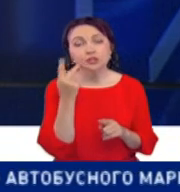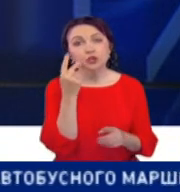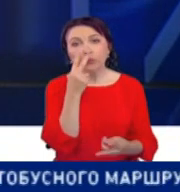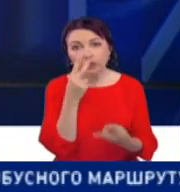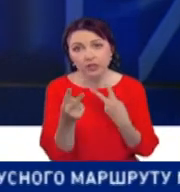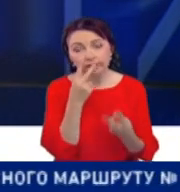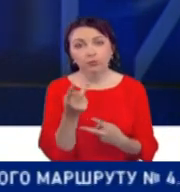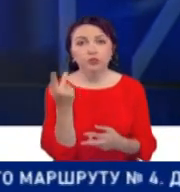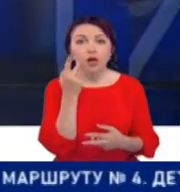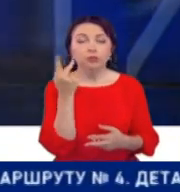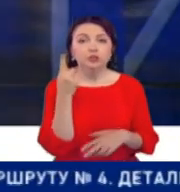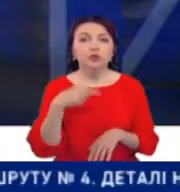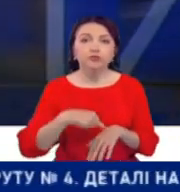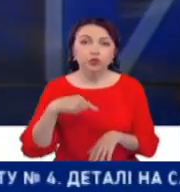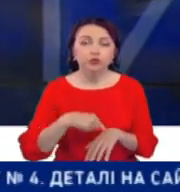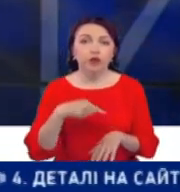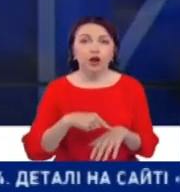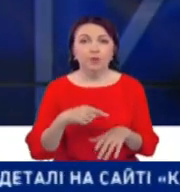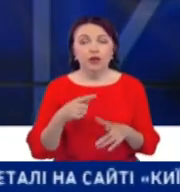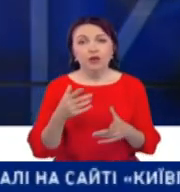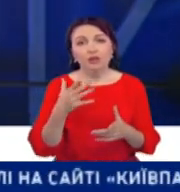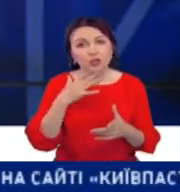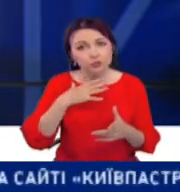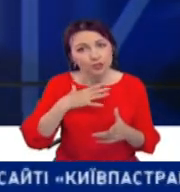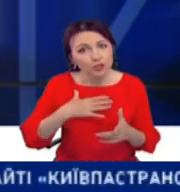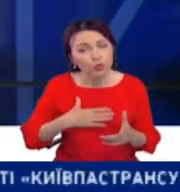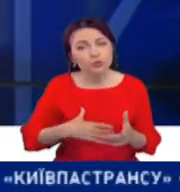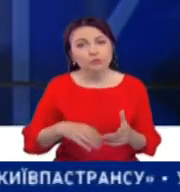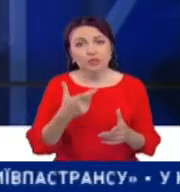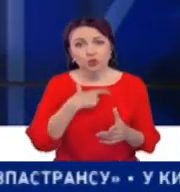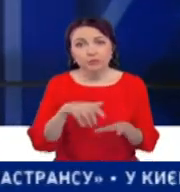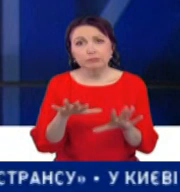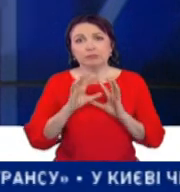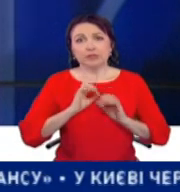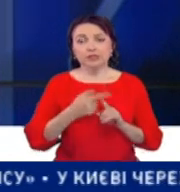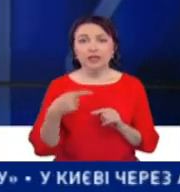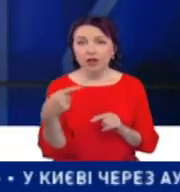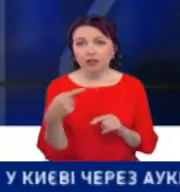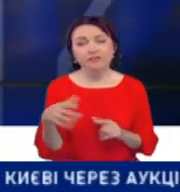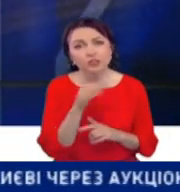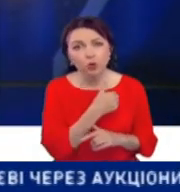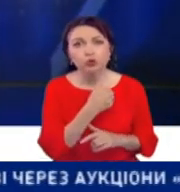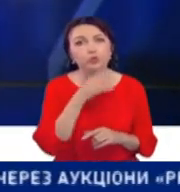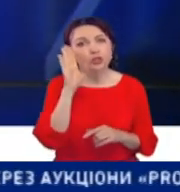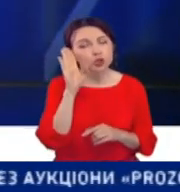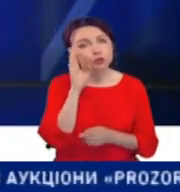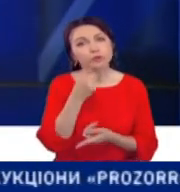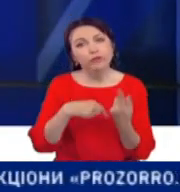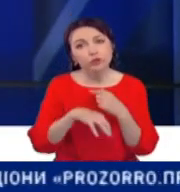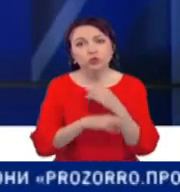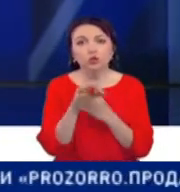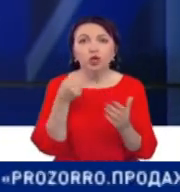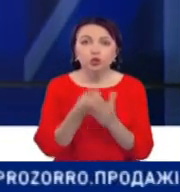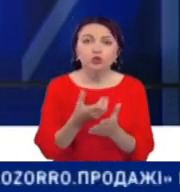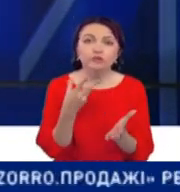постійно відчуваємо на собі, переносимо цей негатив. І всі хочуть дійсно, щоб і хлопці наші повернулися зі Сходу до своїх